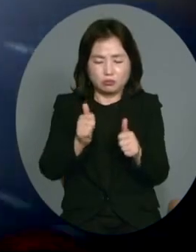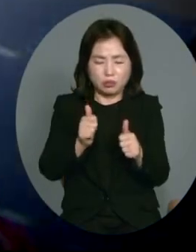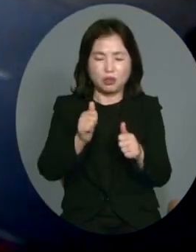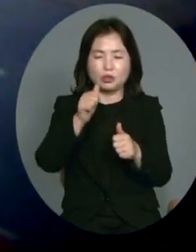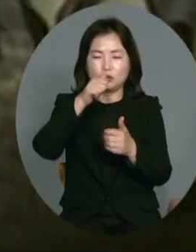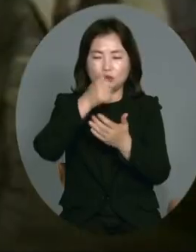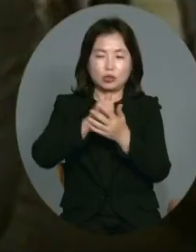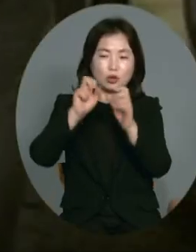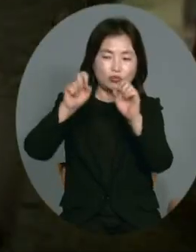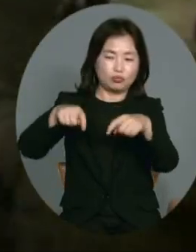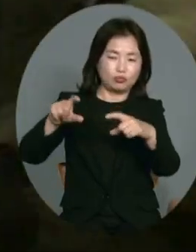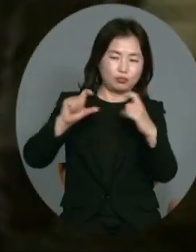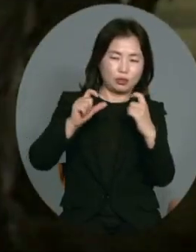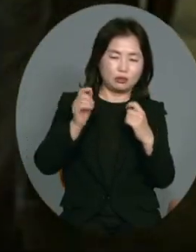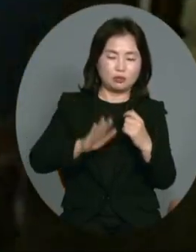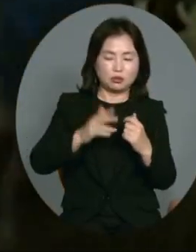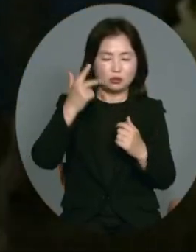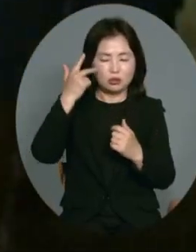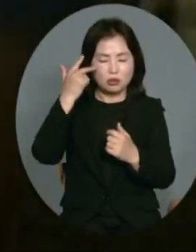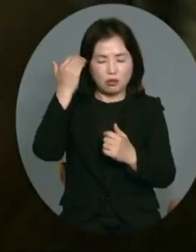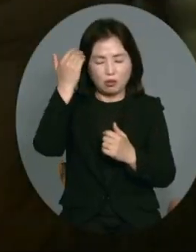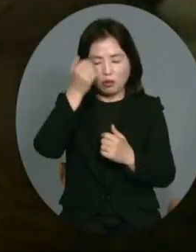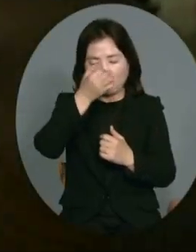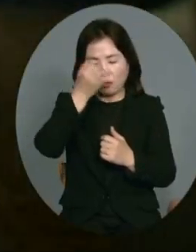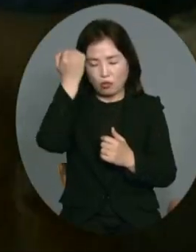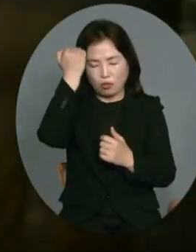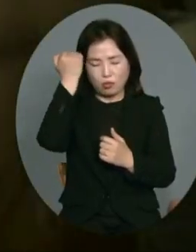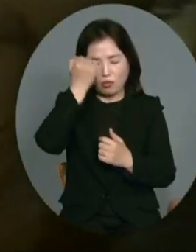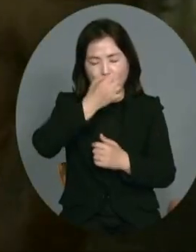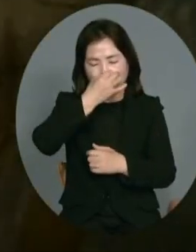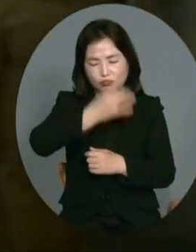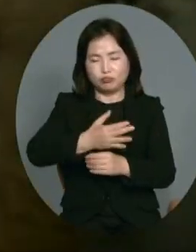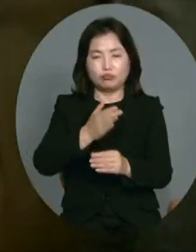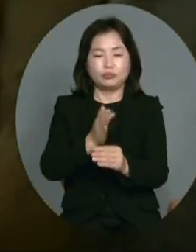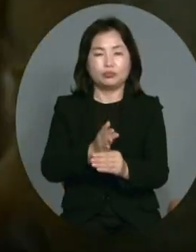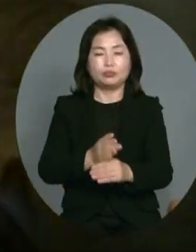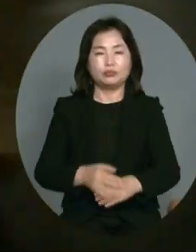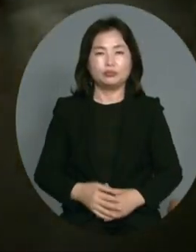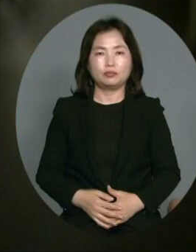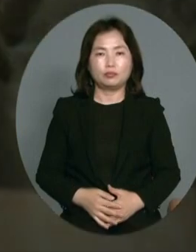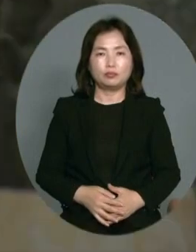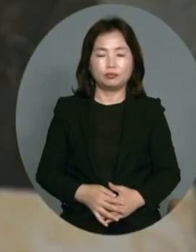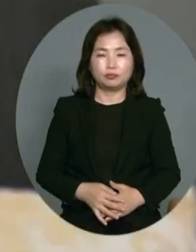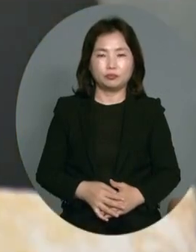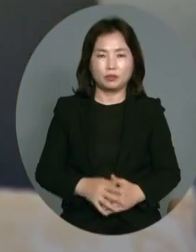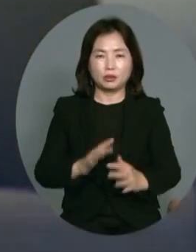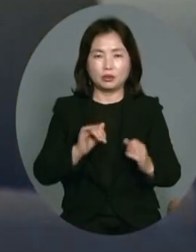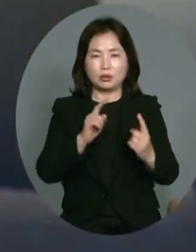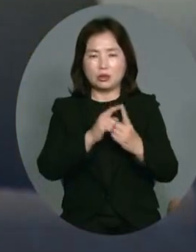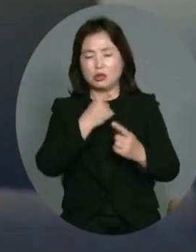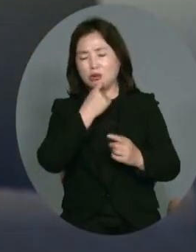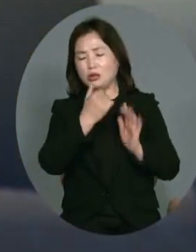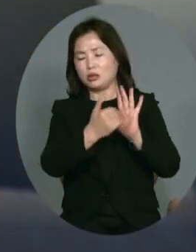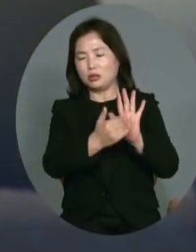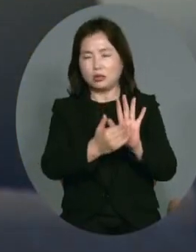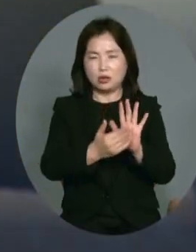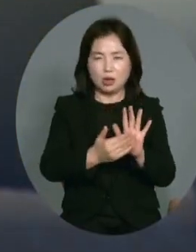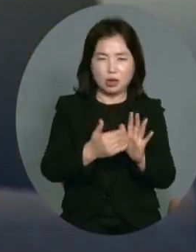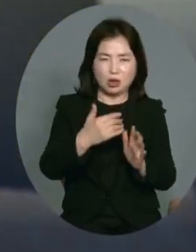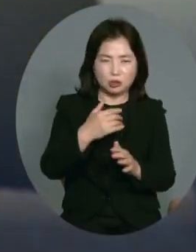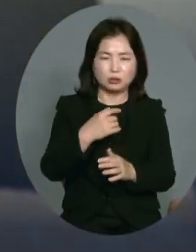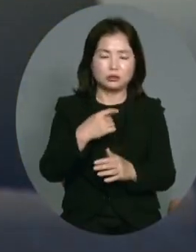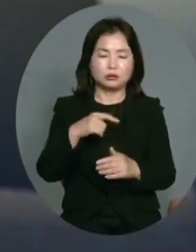무죄를 선고받았지만 여전히 정신적으로 힘든 날을 보내고 있습니다. 뭐 대인기피증도 있고 뭐